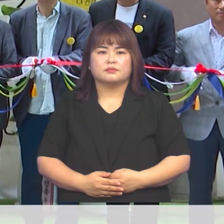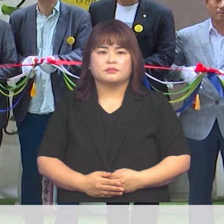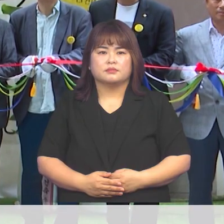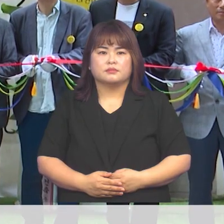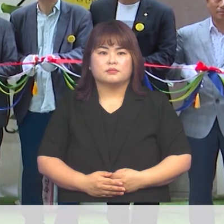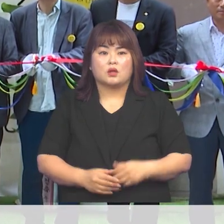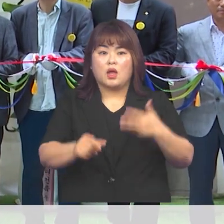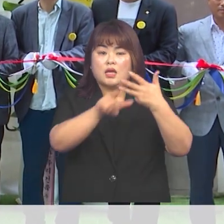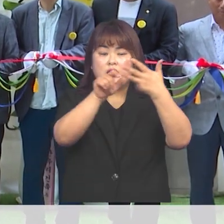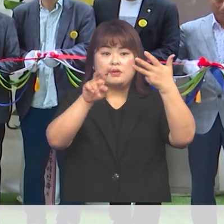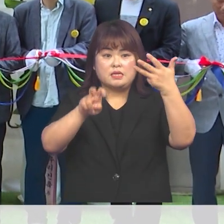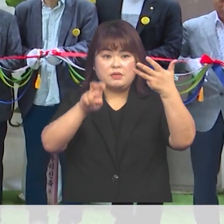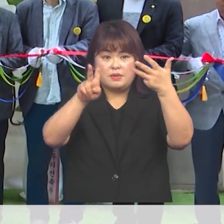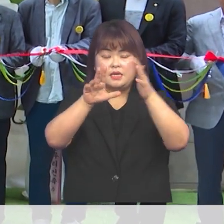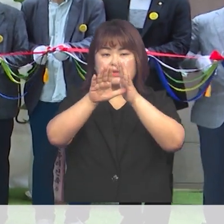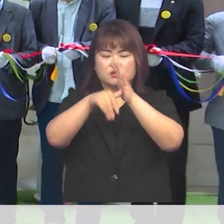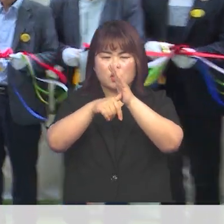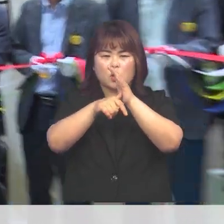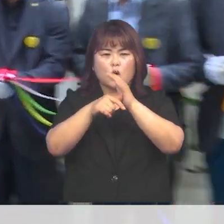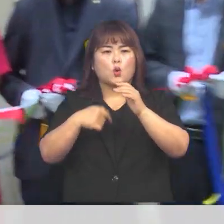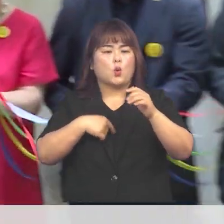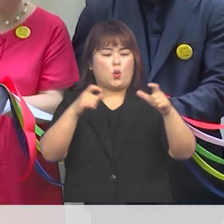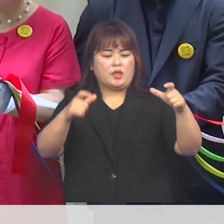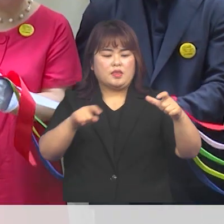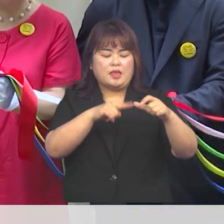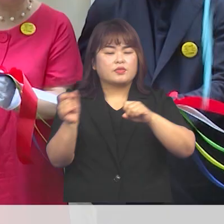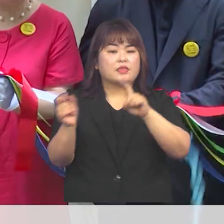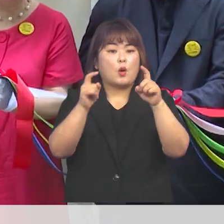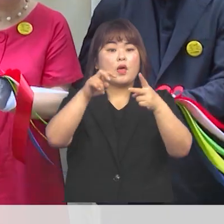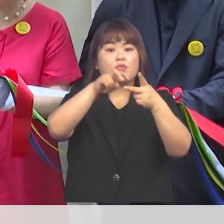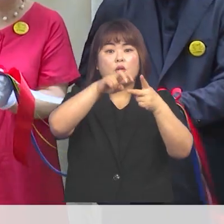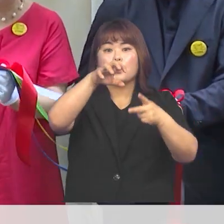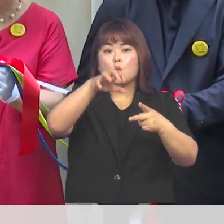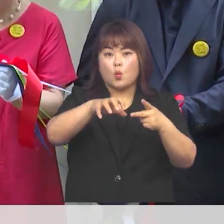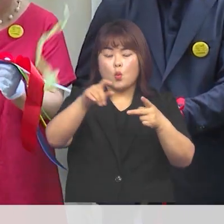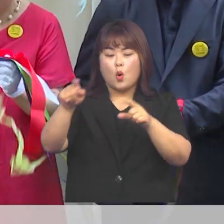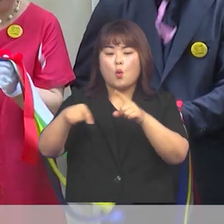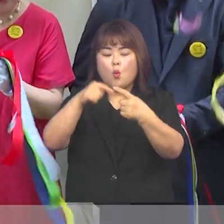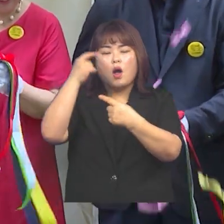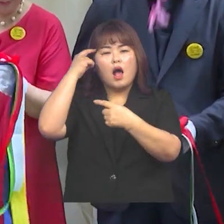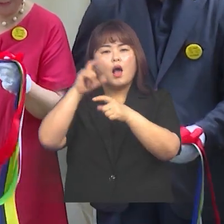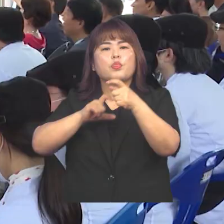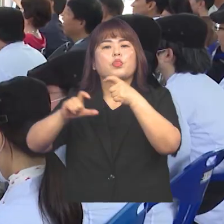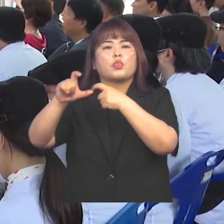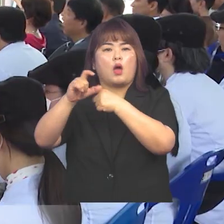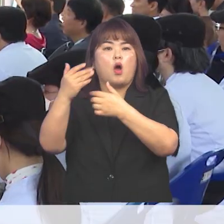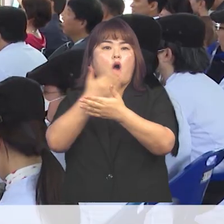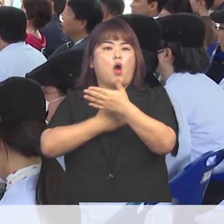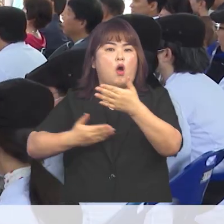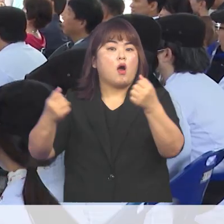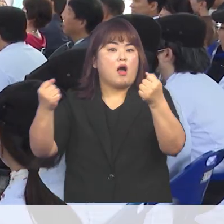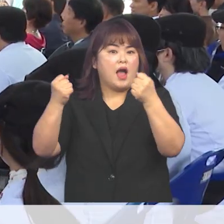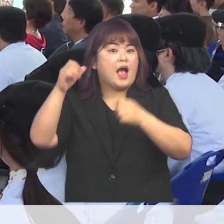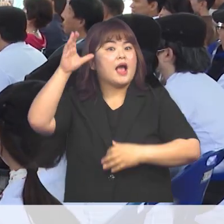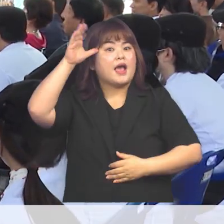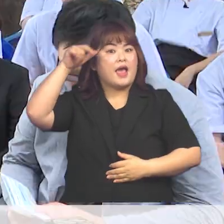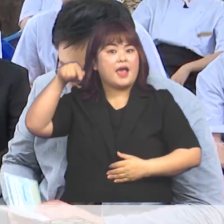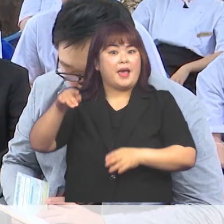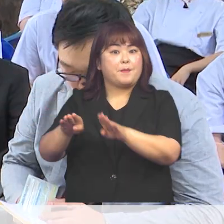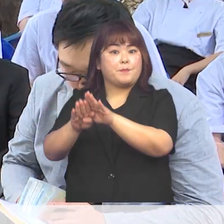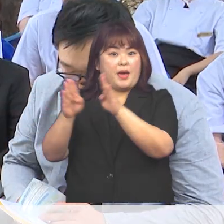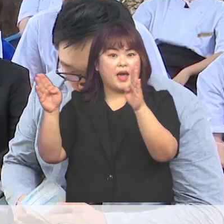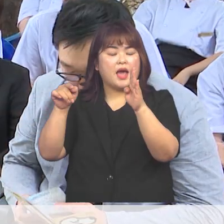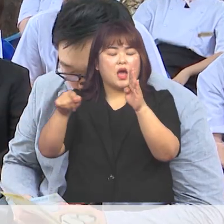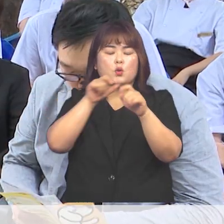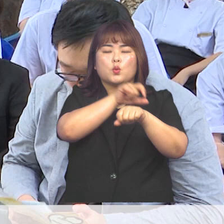22일 용인시 지역자활센터 청년 미르페 사업단이 운영하는 더 건강하게가 개소했습니다. 개소식에는